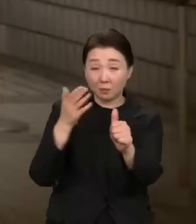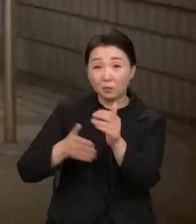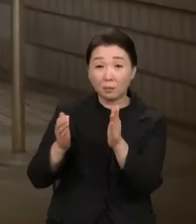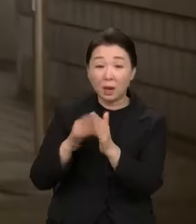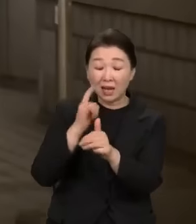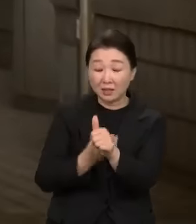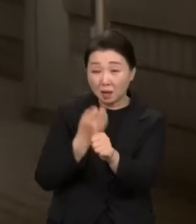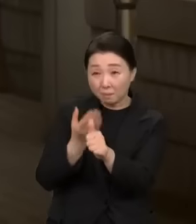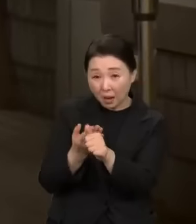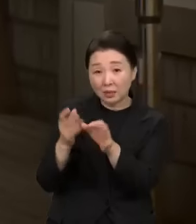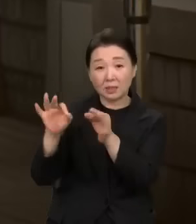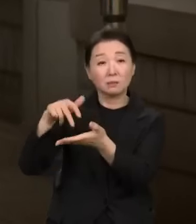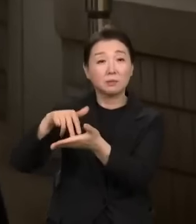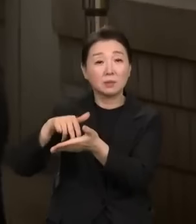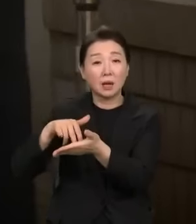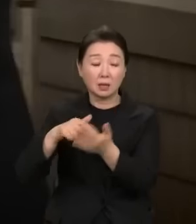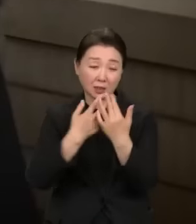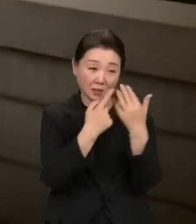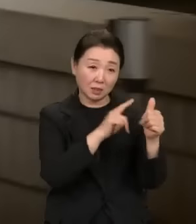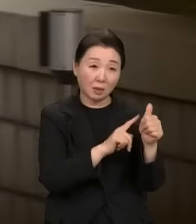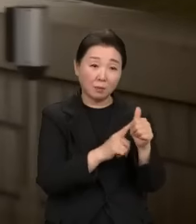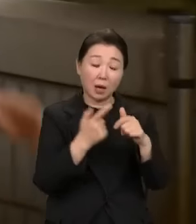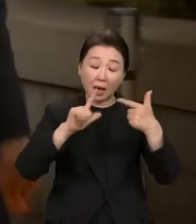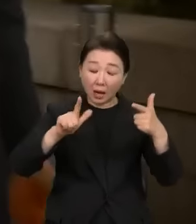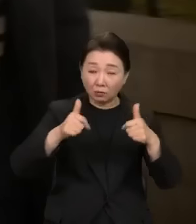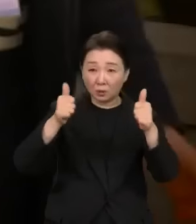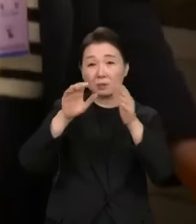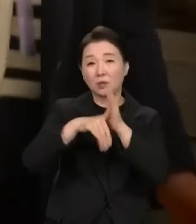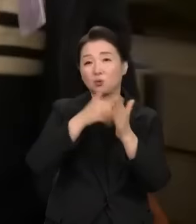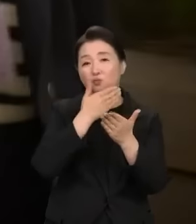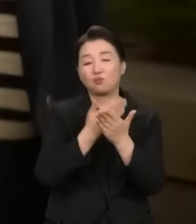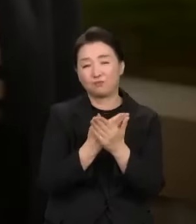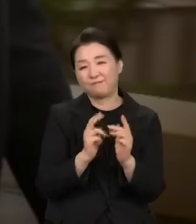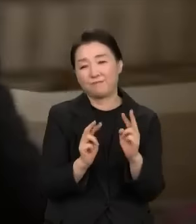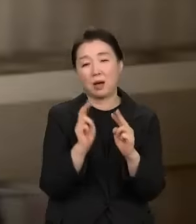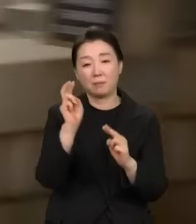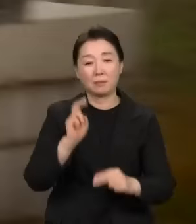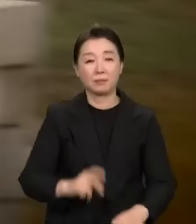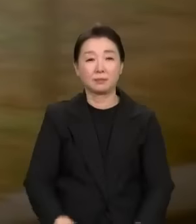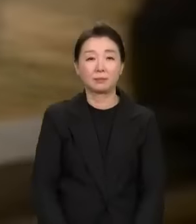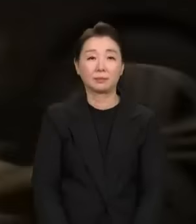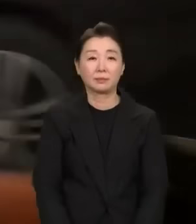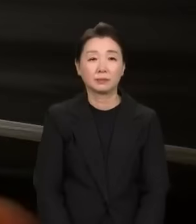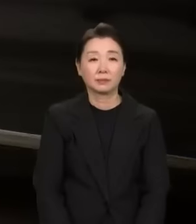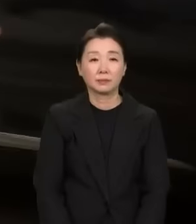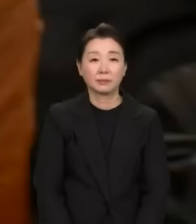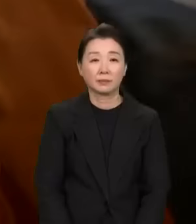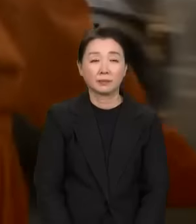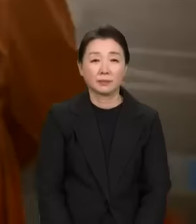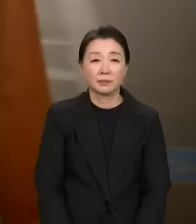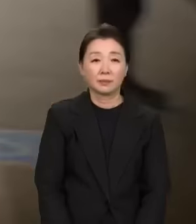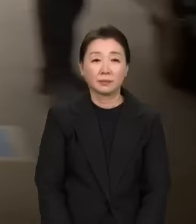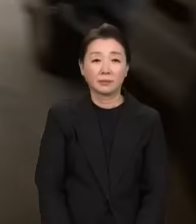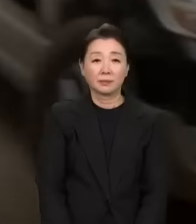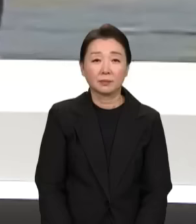위증을 했다는 김 씨의 입장은 이 대표의 항소심에서도 중요한 쟁점이 될 전망입니다. JTBC 조혜연입니다.